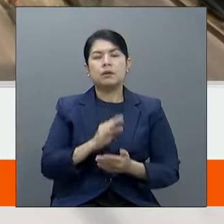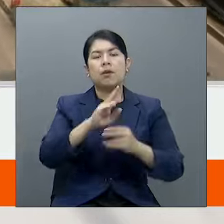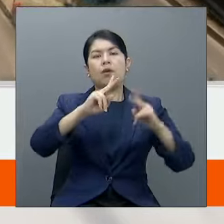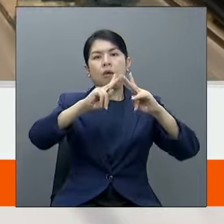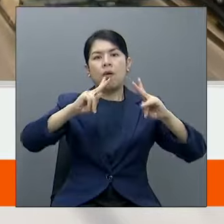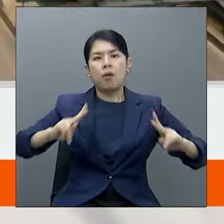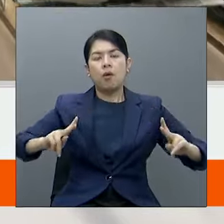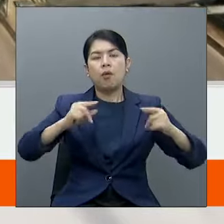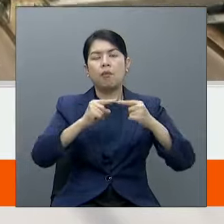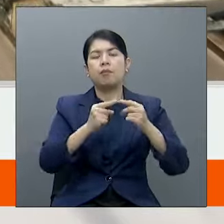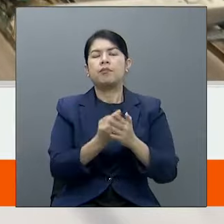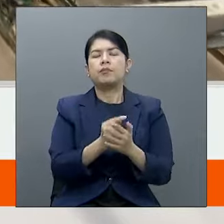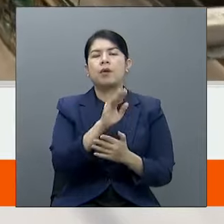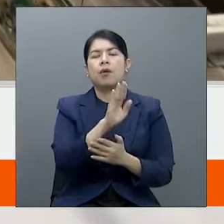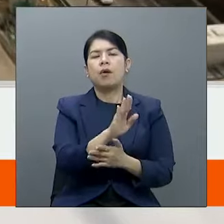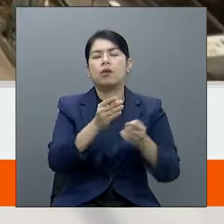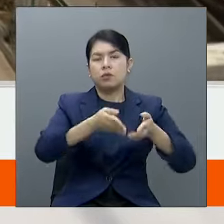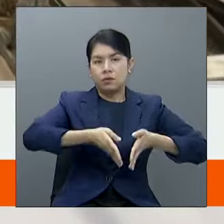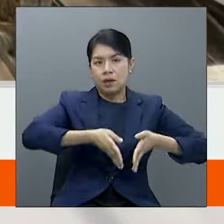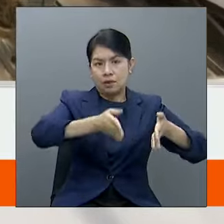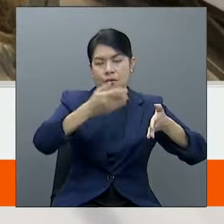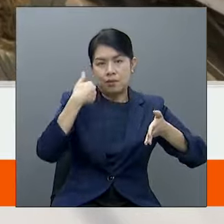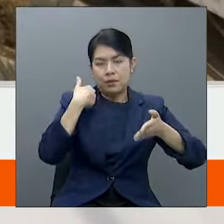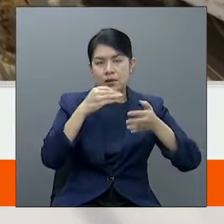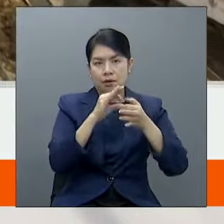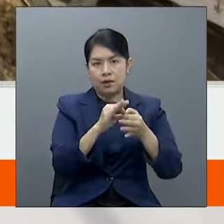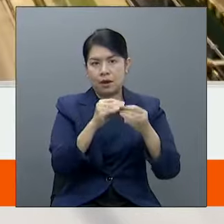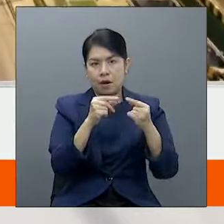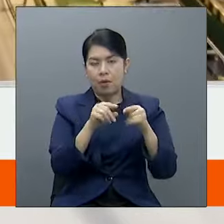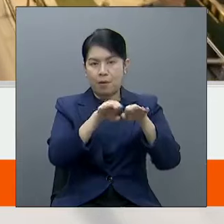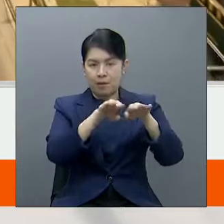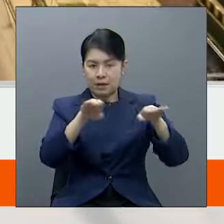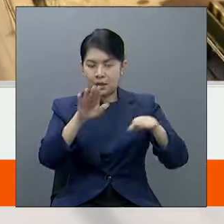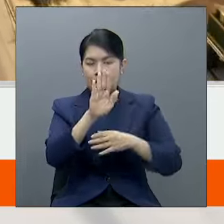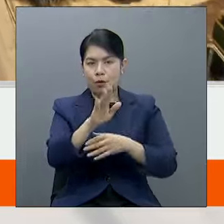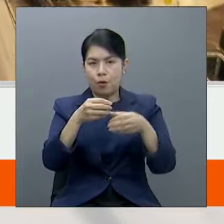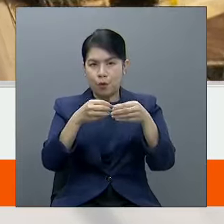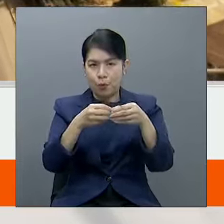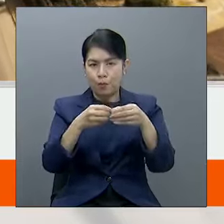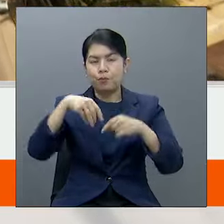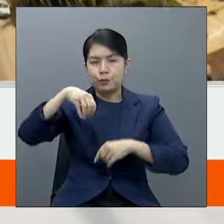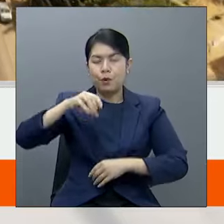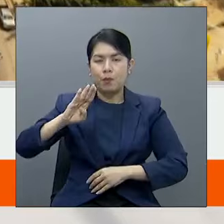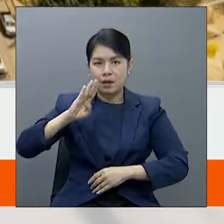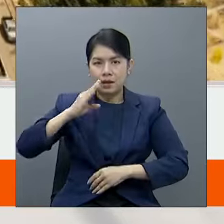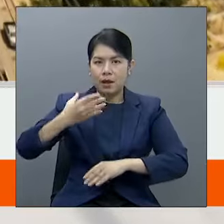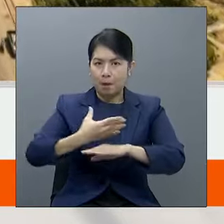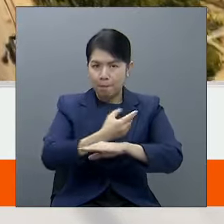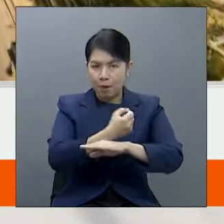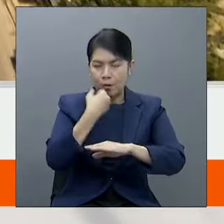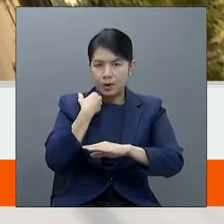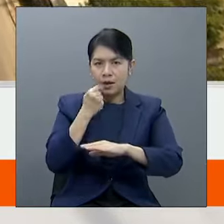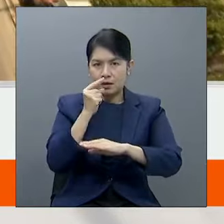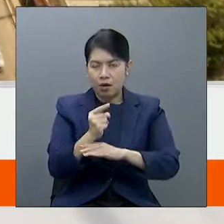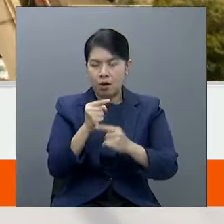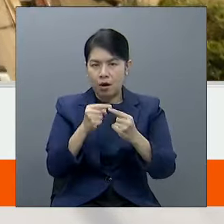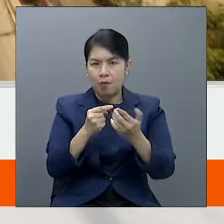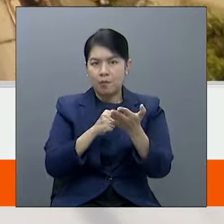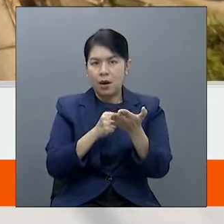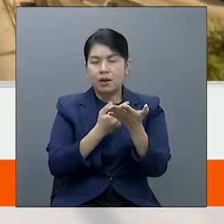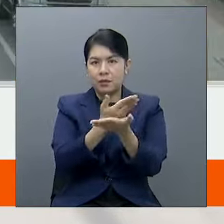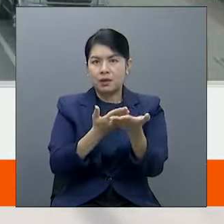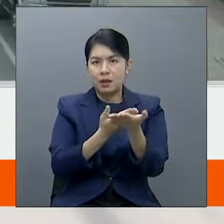ชั้นนะฮะก็เรียกว่าเป็นเกรดของทางผู้รับเหมาอยู่แล้วนะครับน ะฮะ ซึ่งอาจจะต้องเอาตรงนั้นมารีไวซ ์ กรมทางหลวงกรมชลมีห